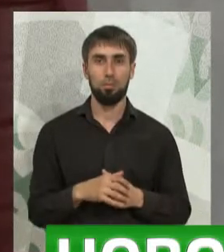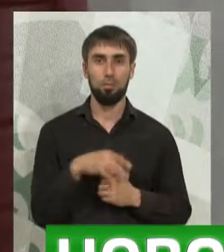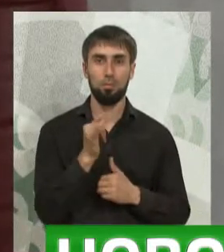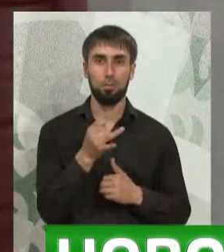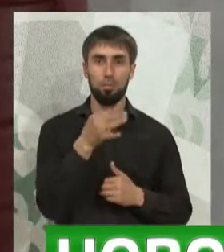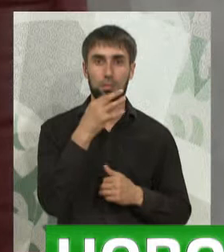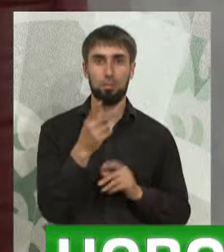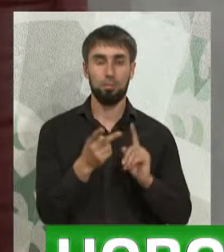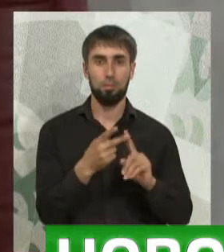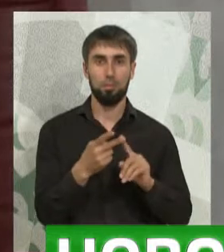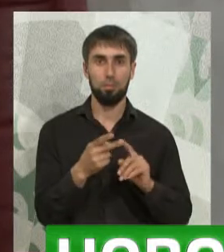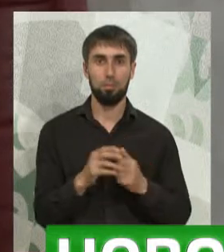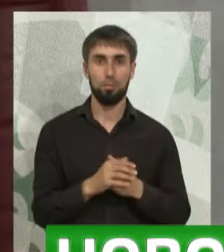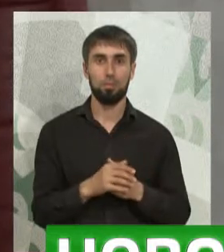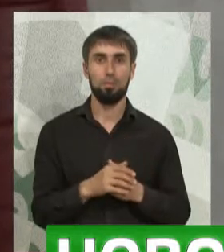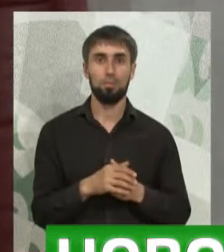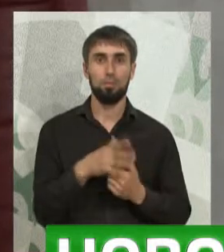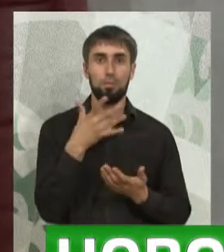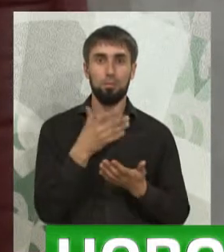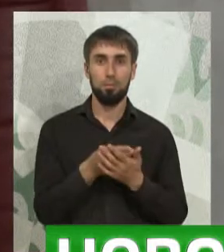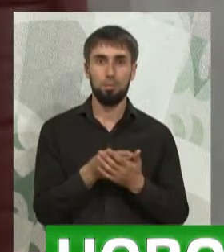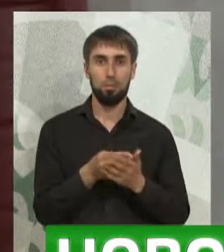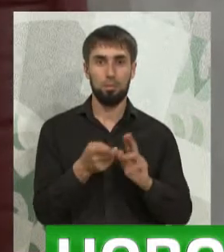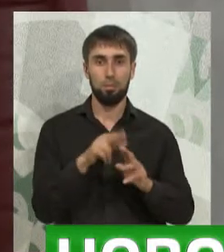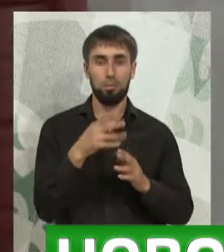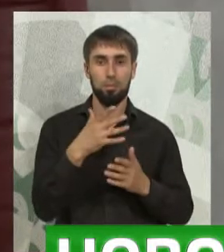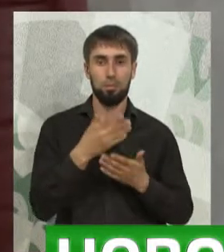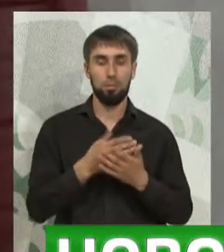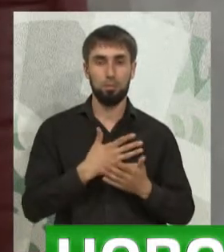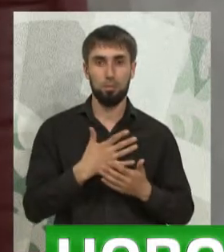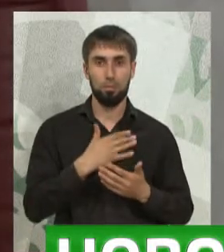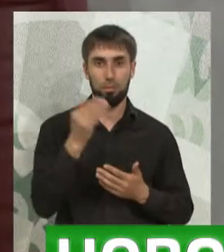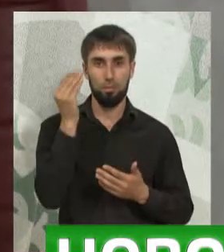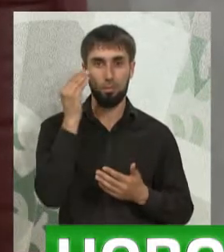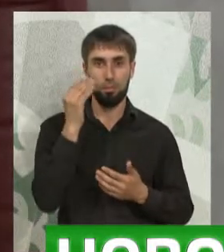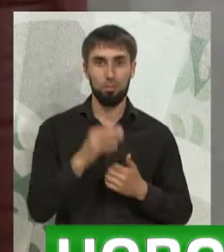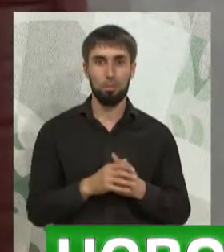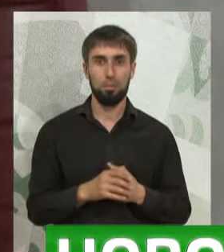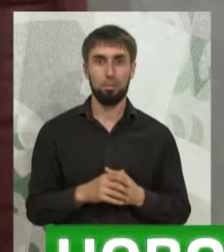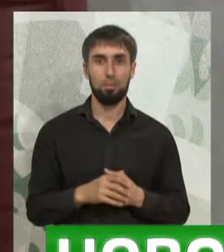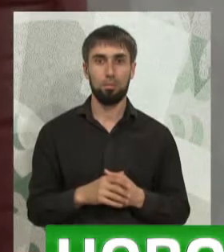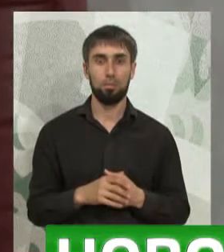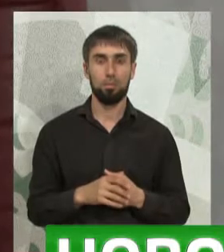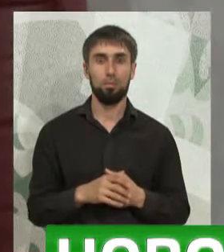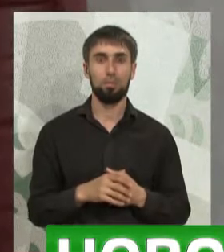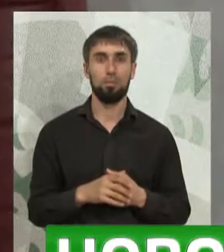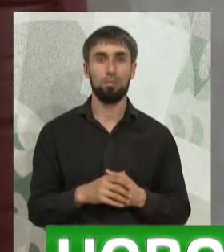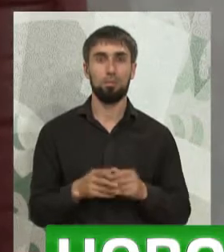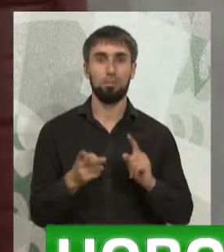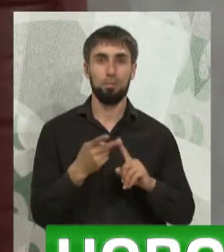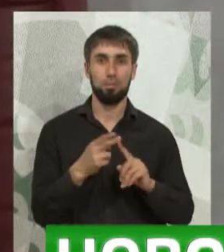понравилась. Второе, лично, это опять мое сугубое мнение. А второе,